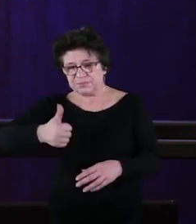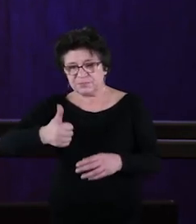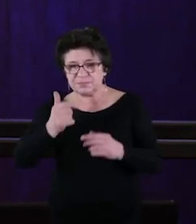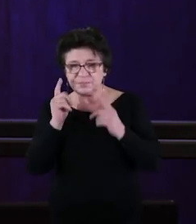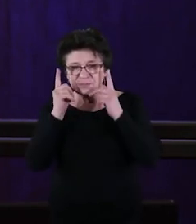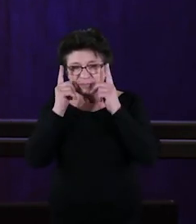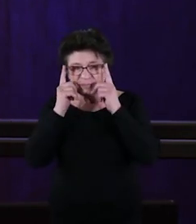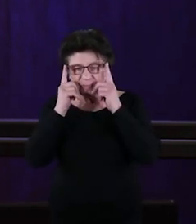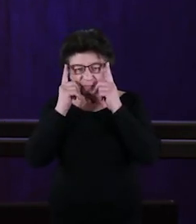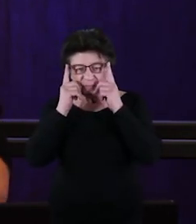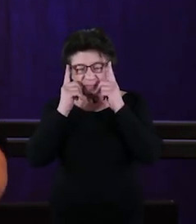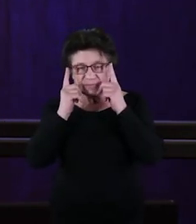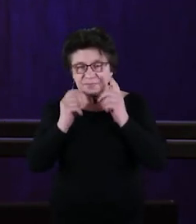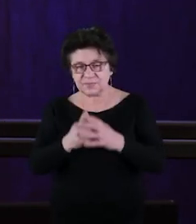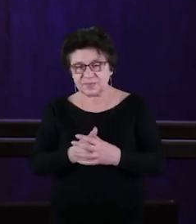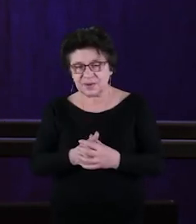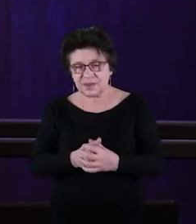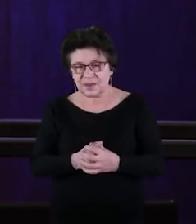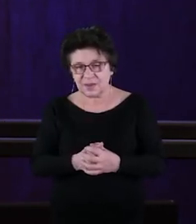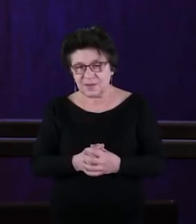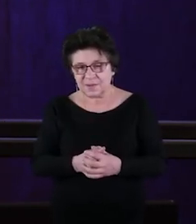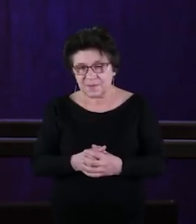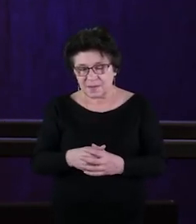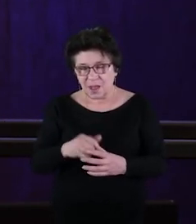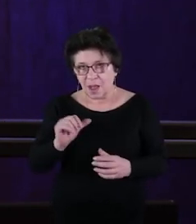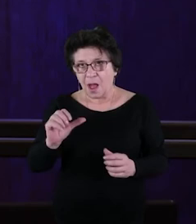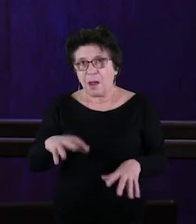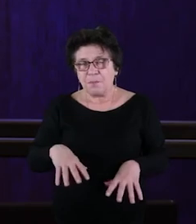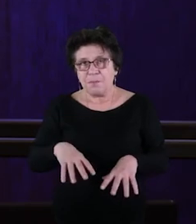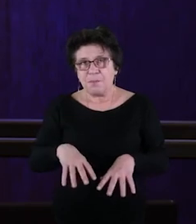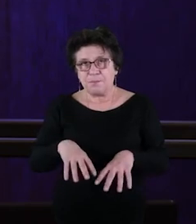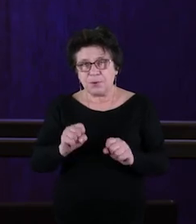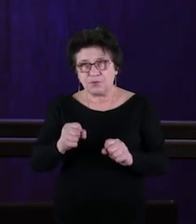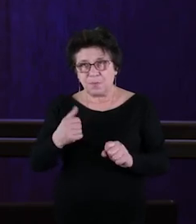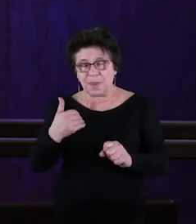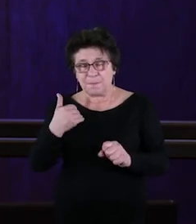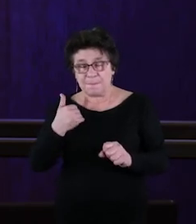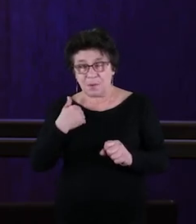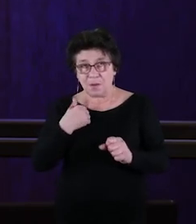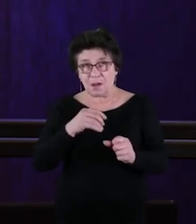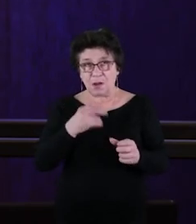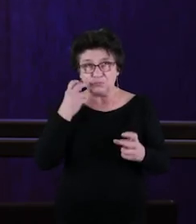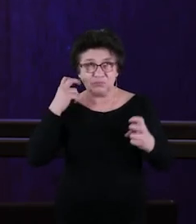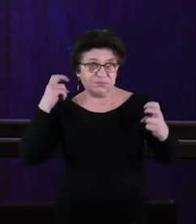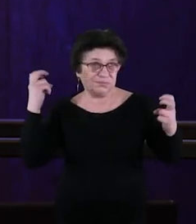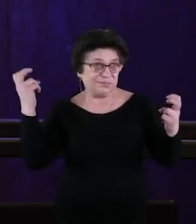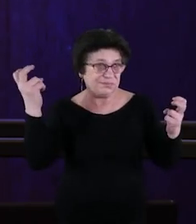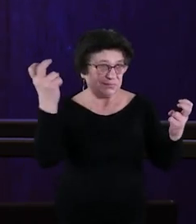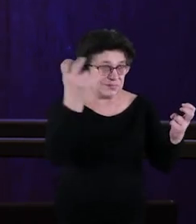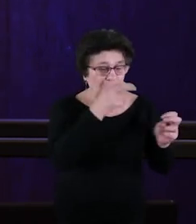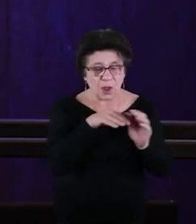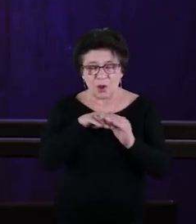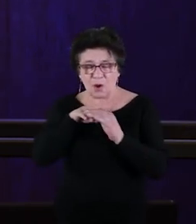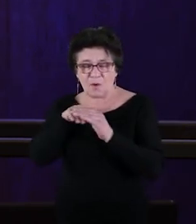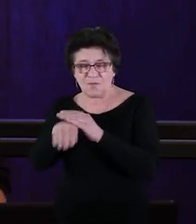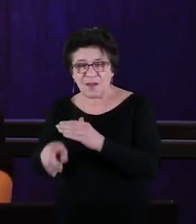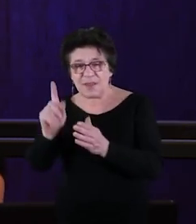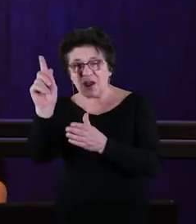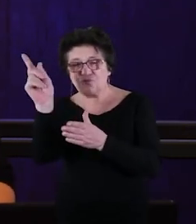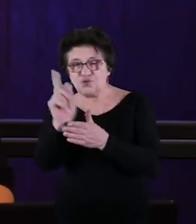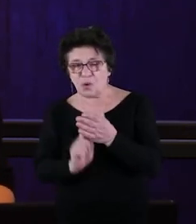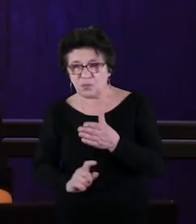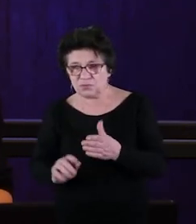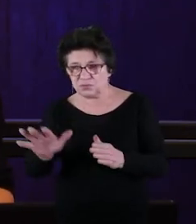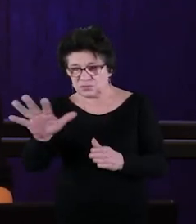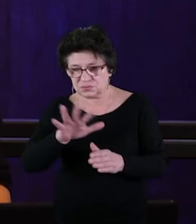na były zbierane i przechowywane na Śląsku i tam była taka specjalna jednostka która je oglądała i nazbierał